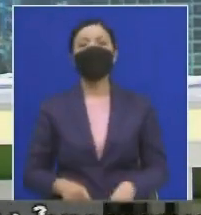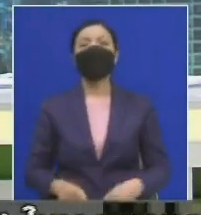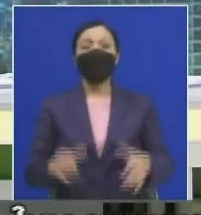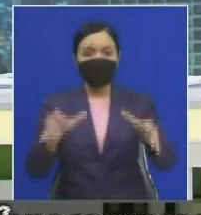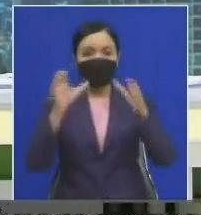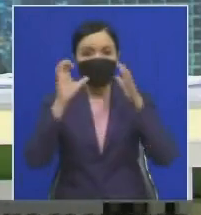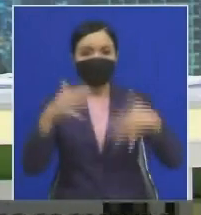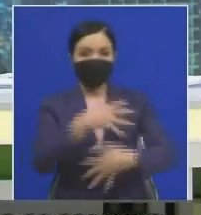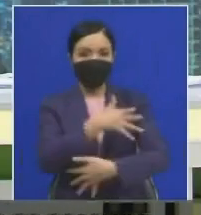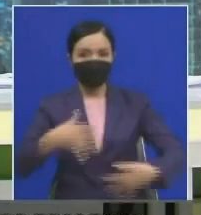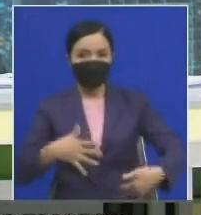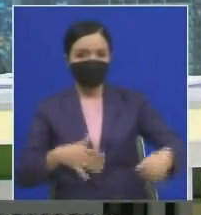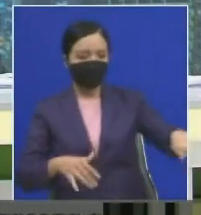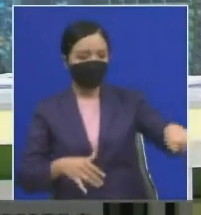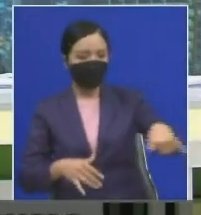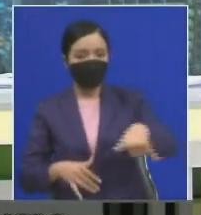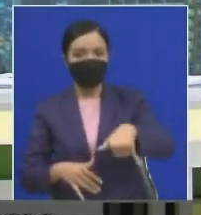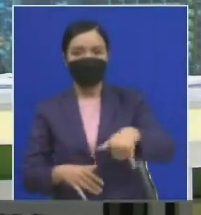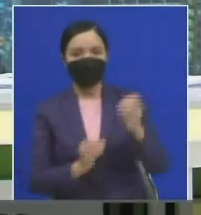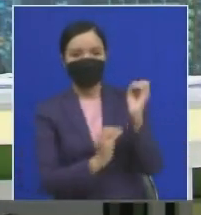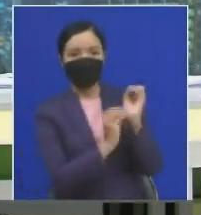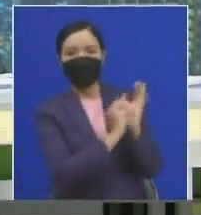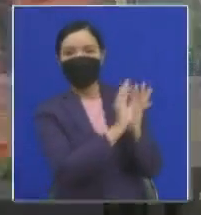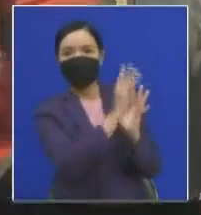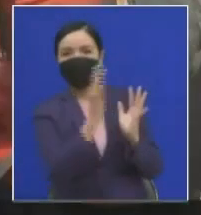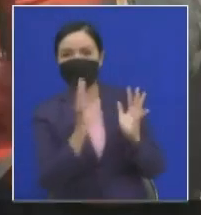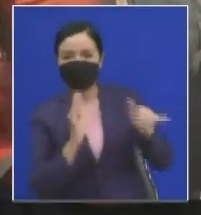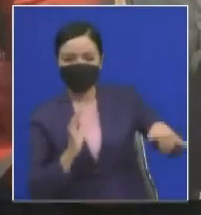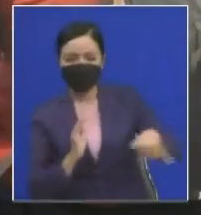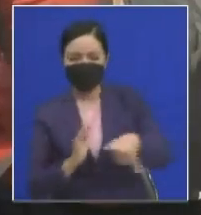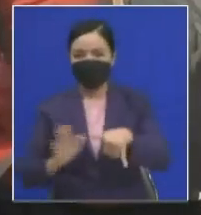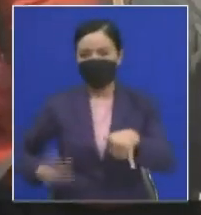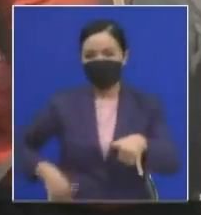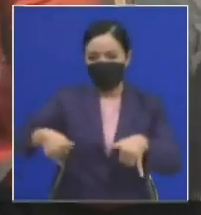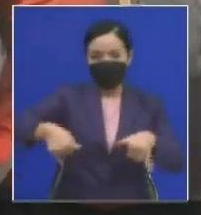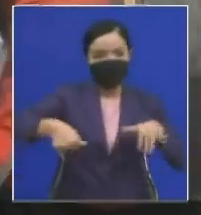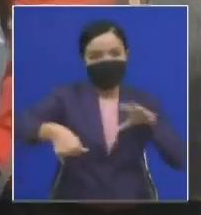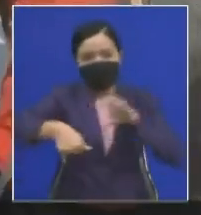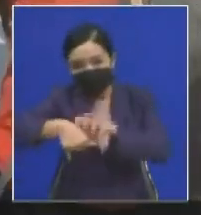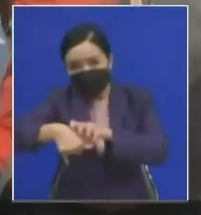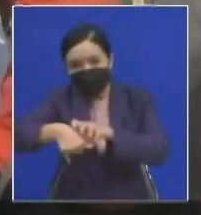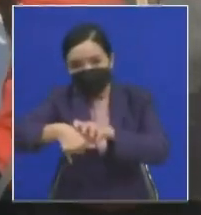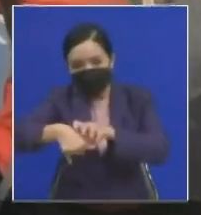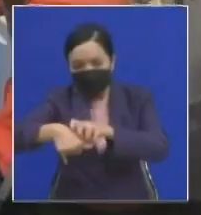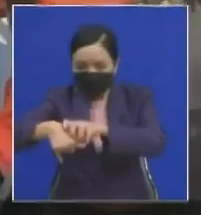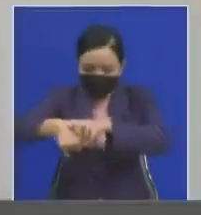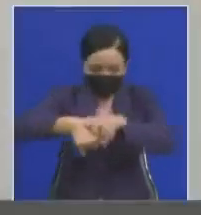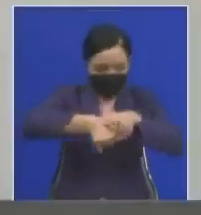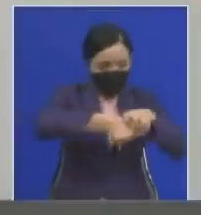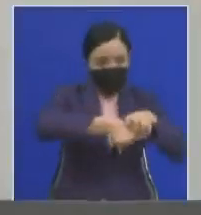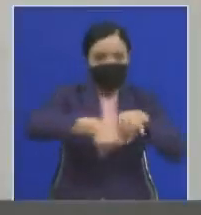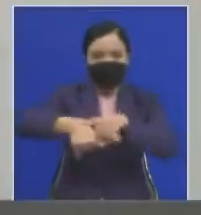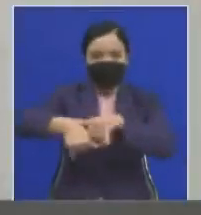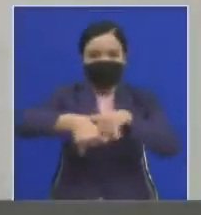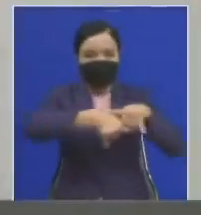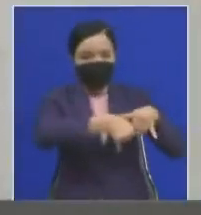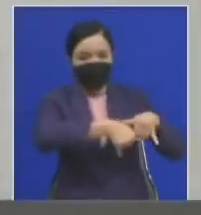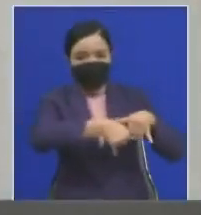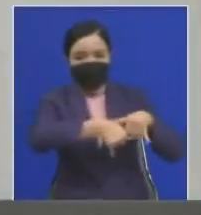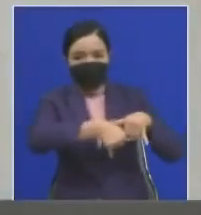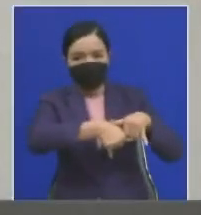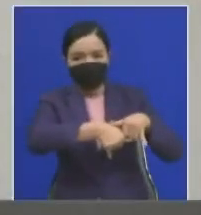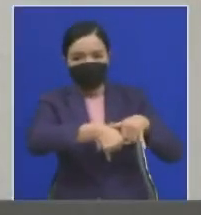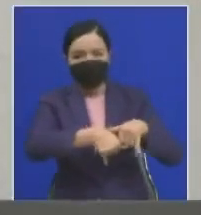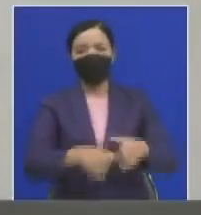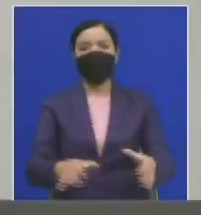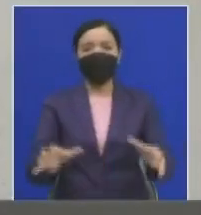ณีของเสือโครงที่ออกจากป่าหอยขาแข้งและไปกสุนัชาวบานลากไปกนในลมัน คคละที่ใช่ไคิ